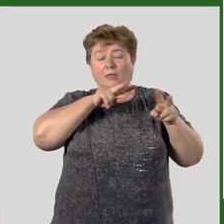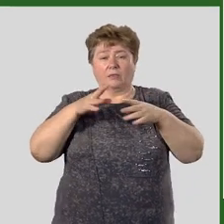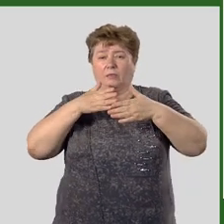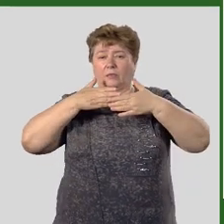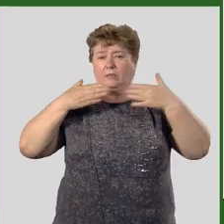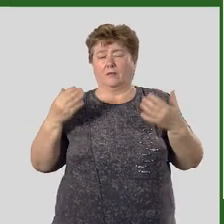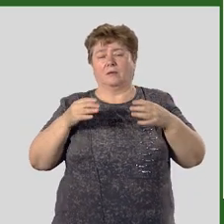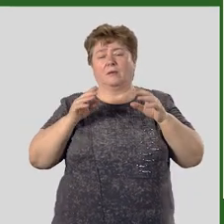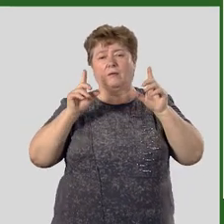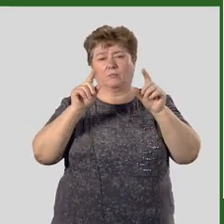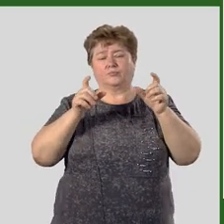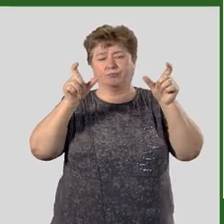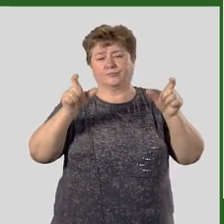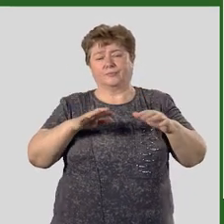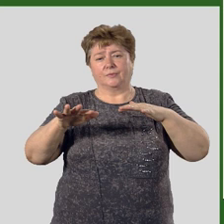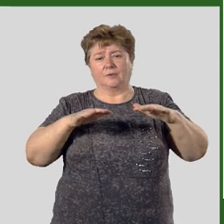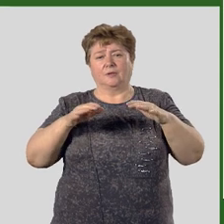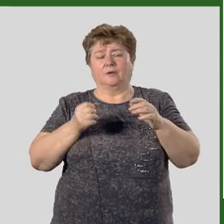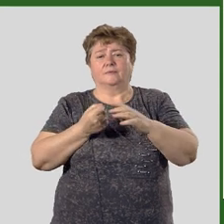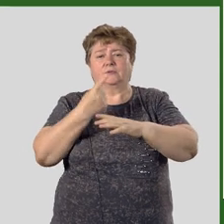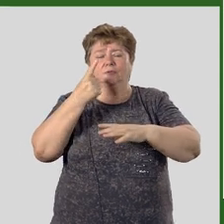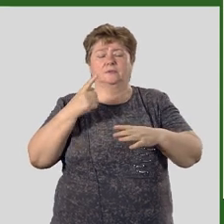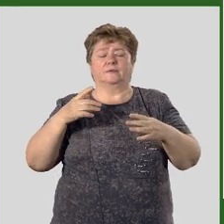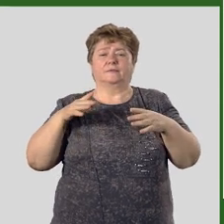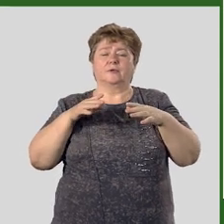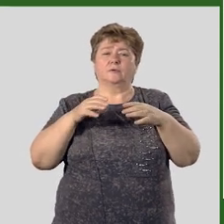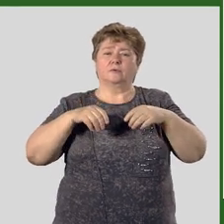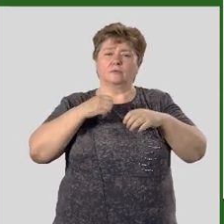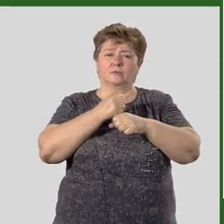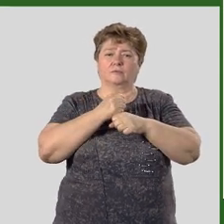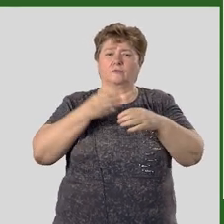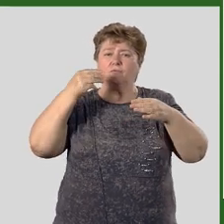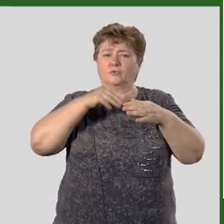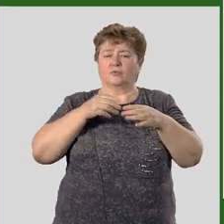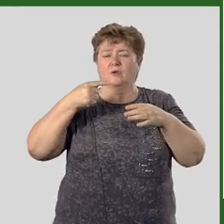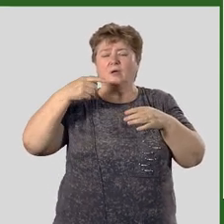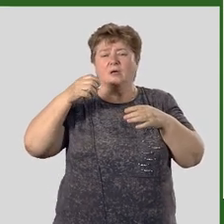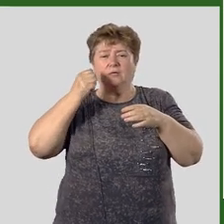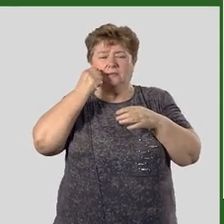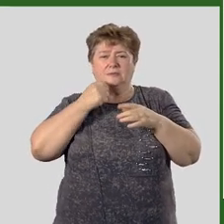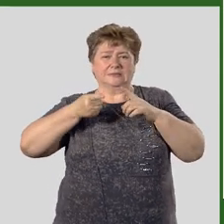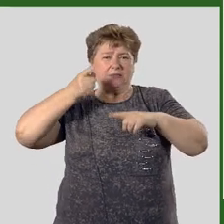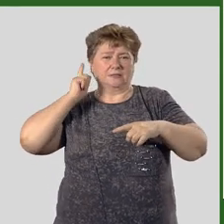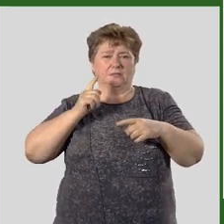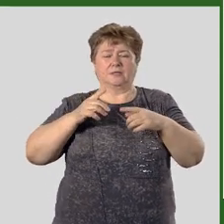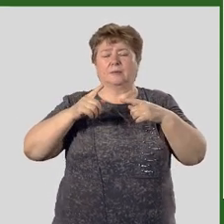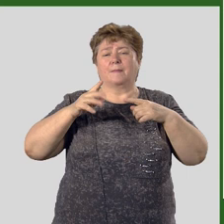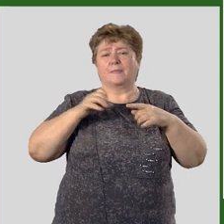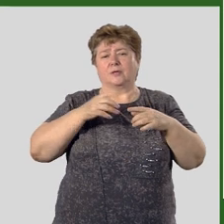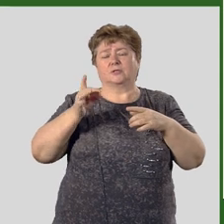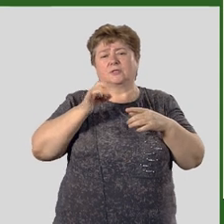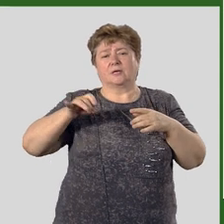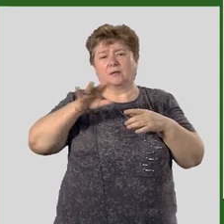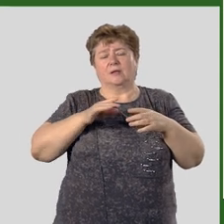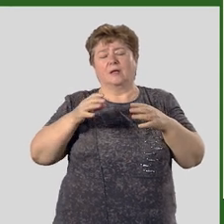Неконтролируемая внутренняя миграция приводит к возникновению и обострению внутриэтнических, межрегиональных